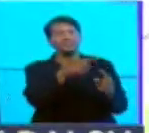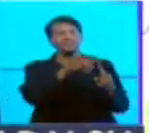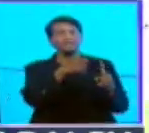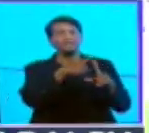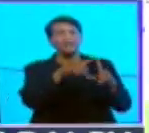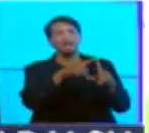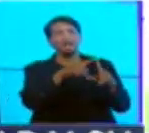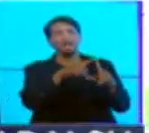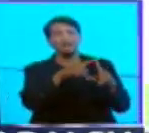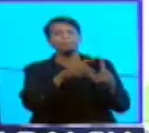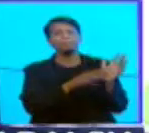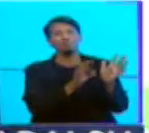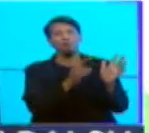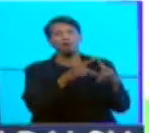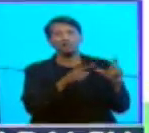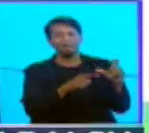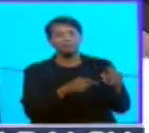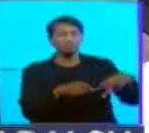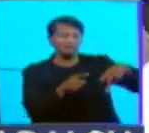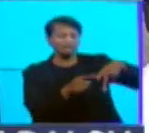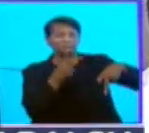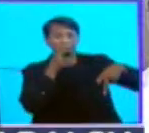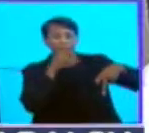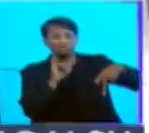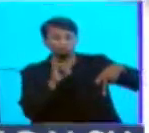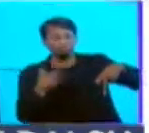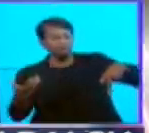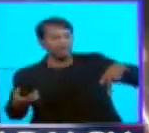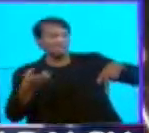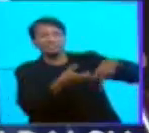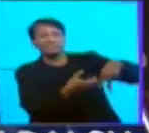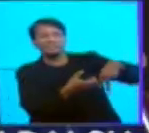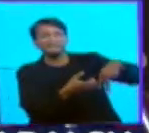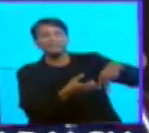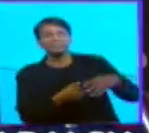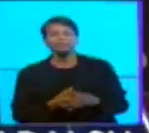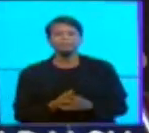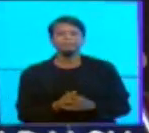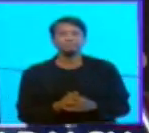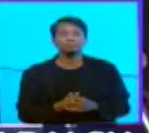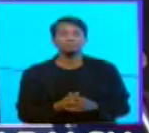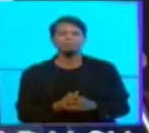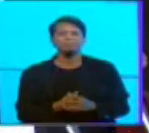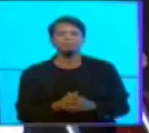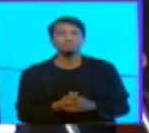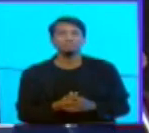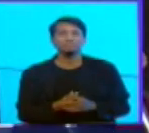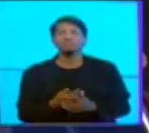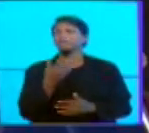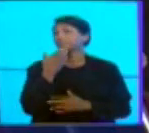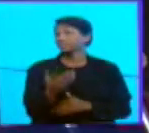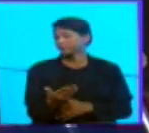Kaki palsu ini diantarkan langsung dan dipasangkan ke kaki Duliman. Sangat bersyukur ya, dan